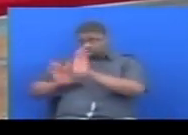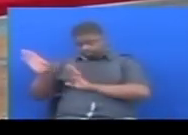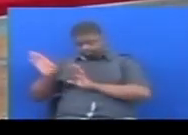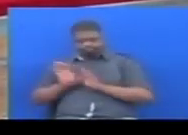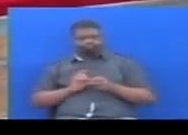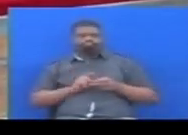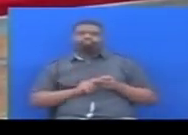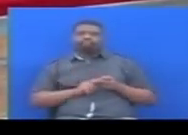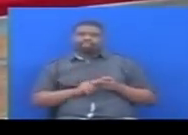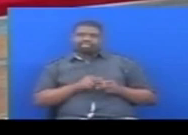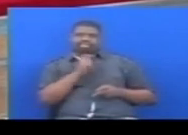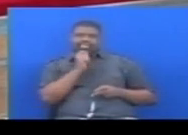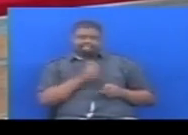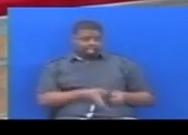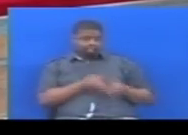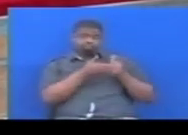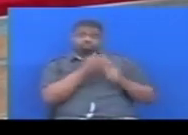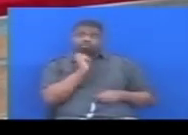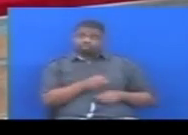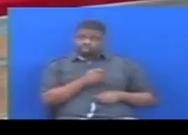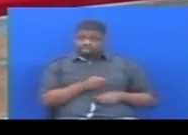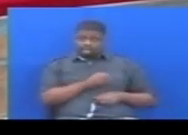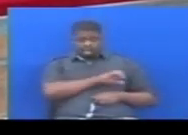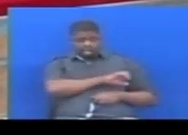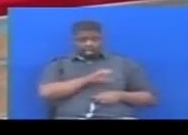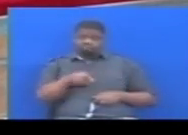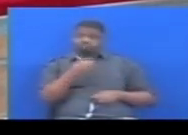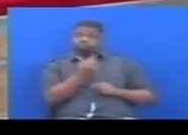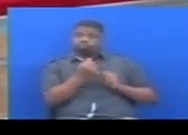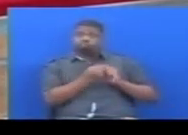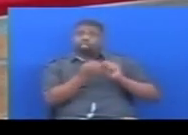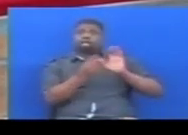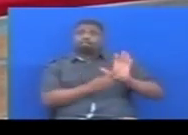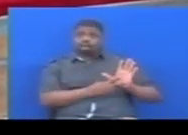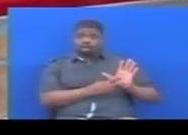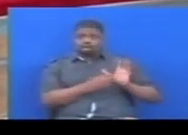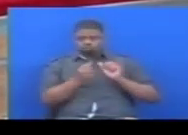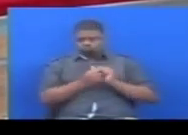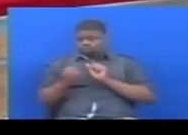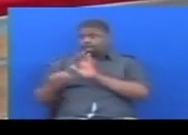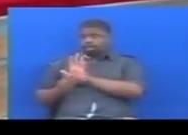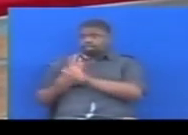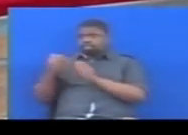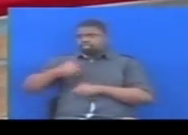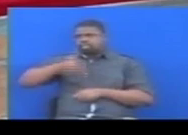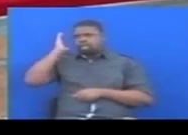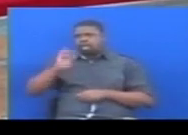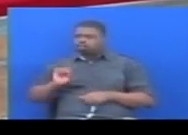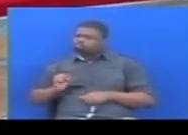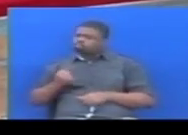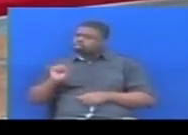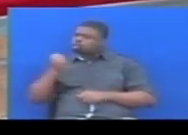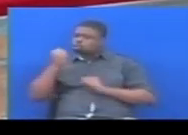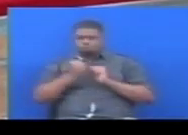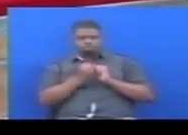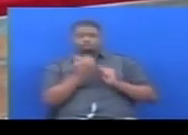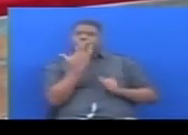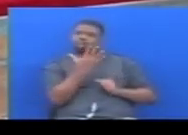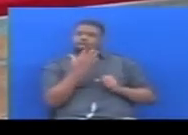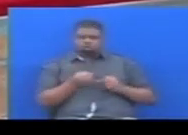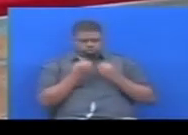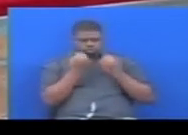fedha 2017-18 serikali itoa kiasi cha shilingi milioni 500 kwa ajili ya ujenzi na upanuzi wa kituo cha afya